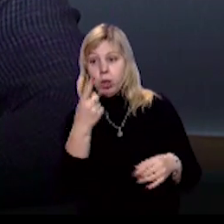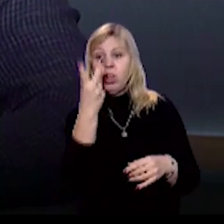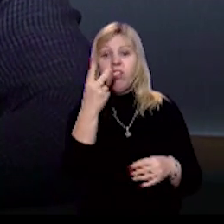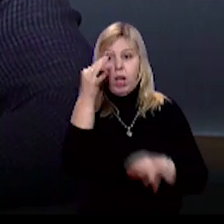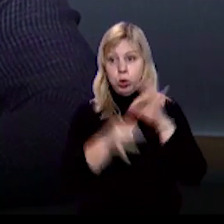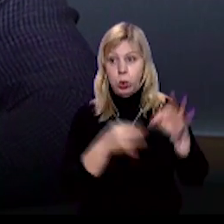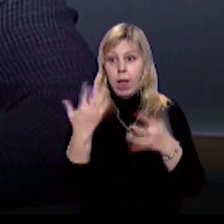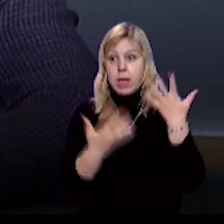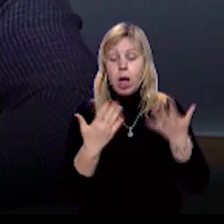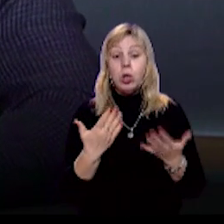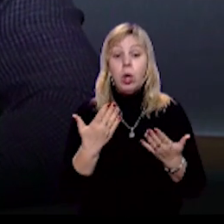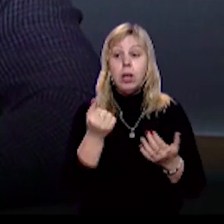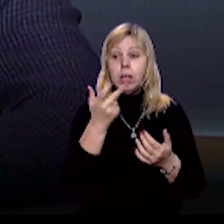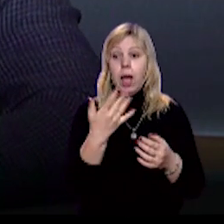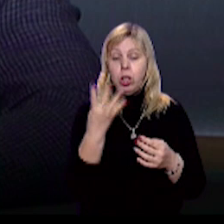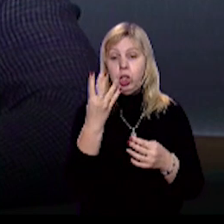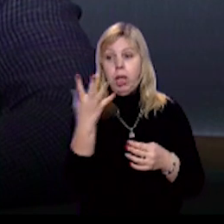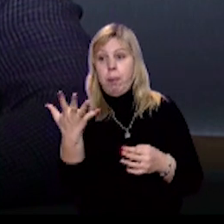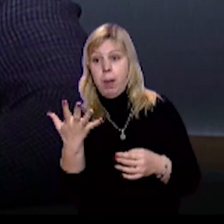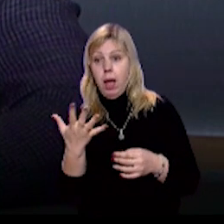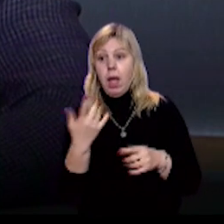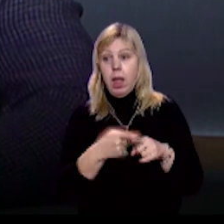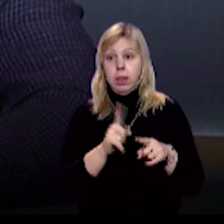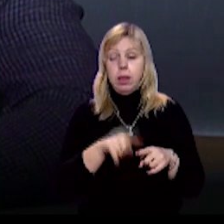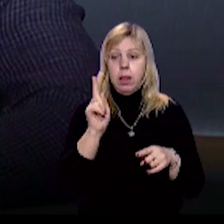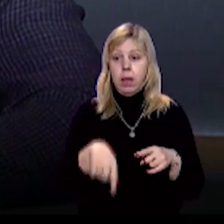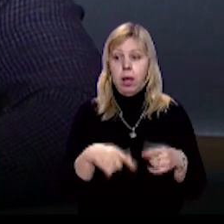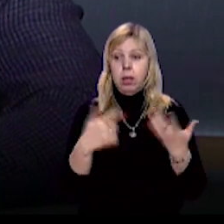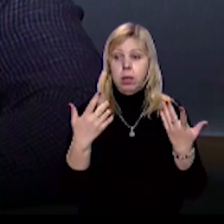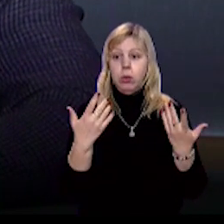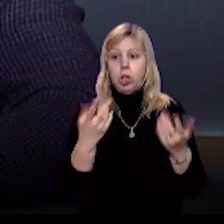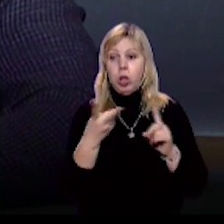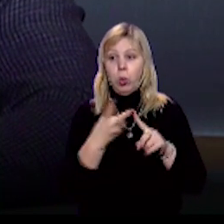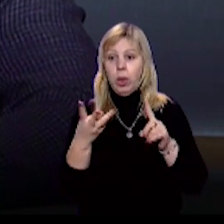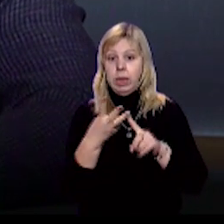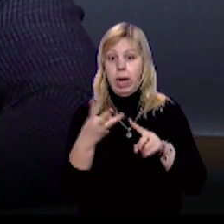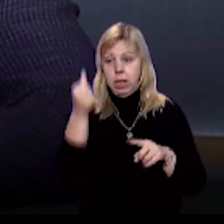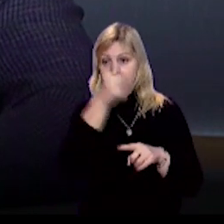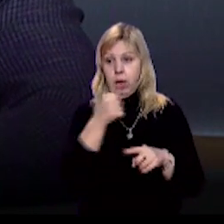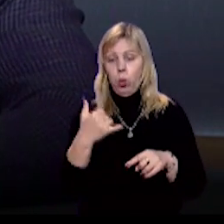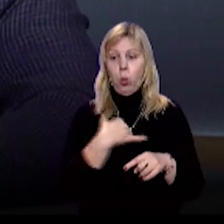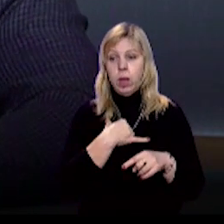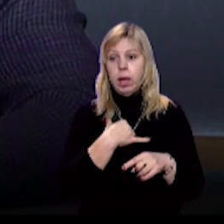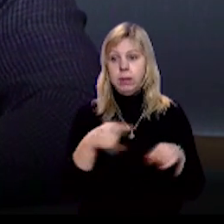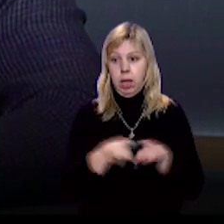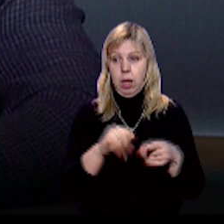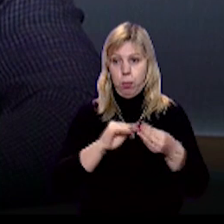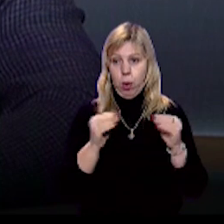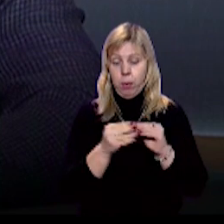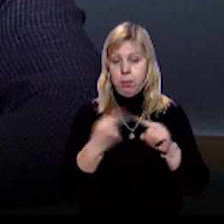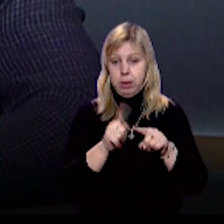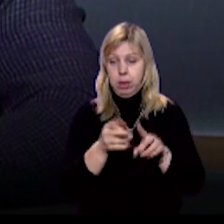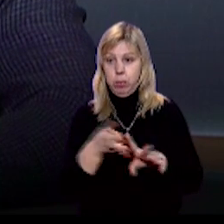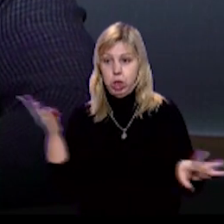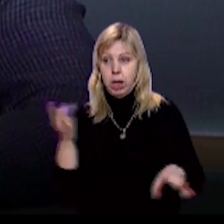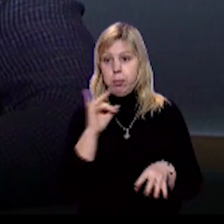2 доби. Якщо Кілікія, це вже 4-5 діб. І це так уже це десь 2-3 рік, от у нас такі проблеми з цими